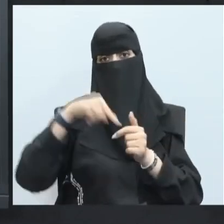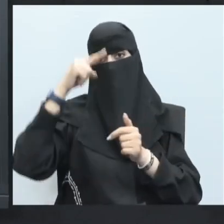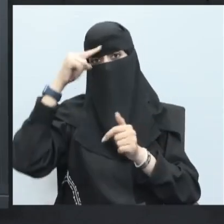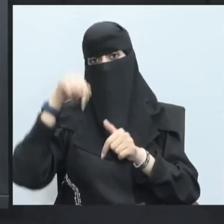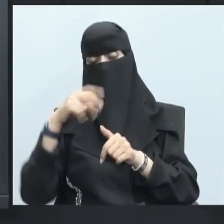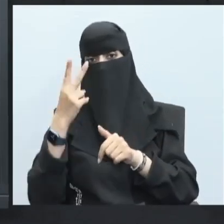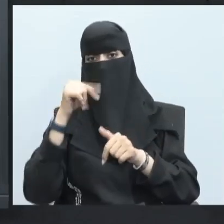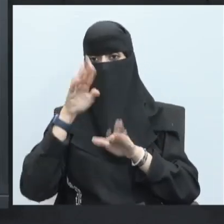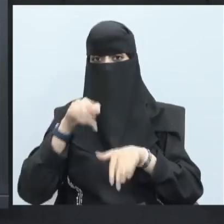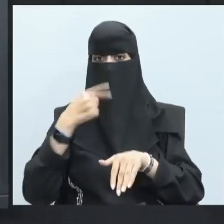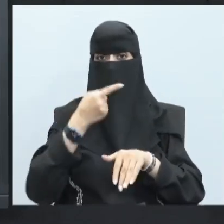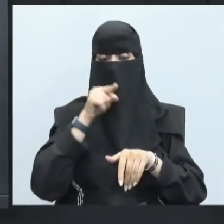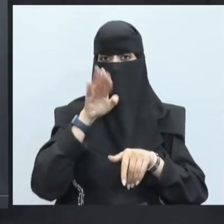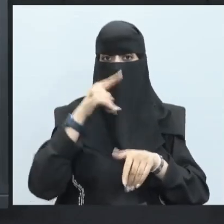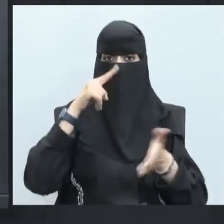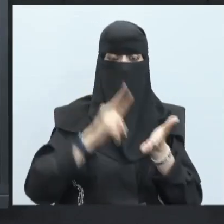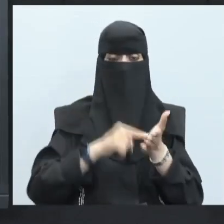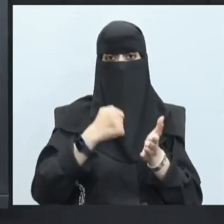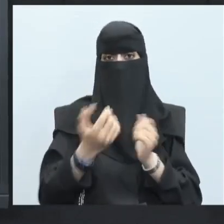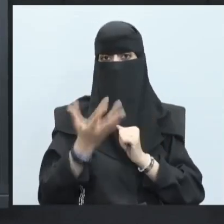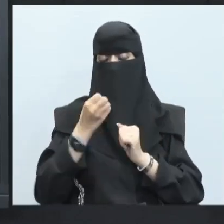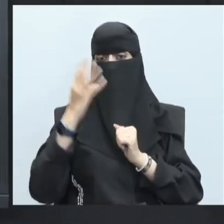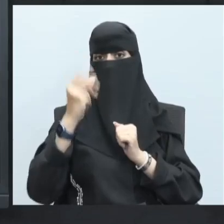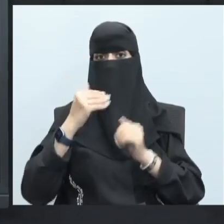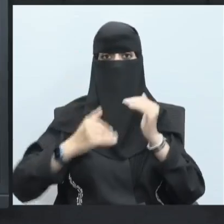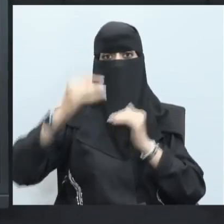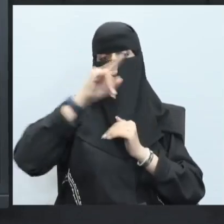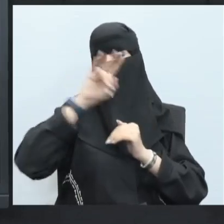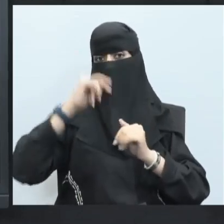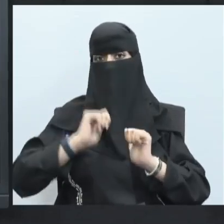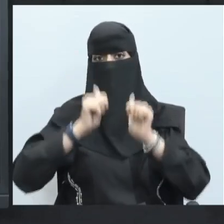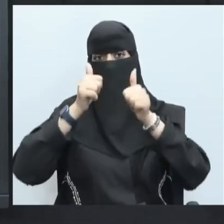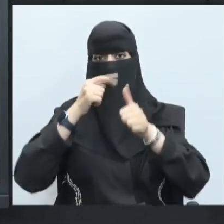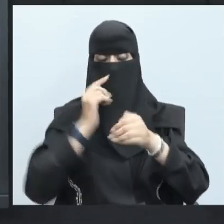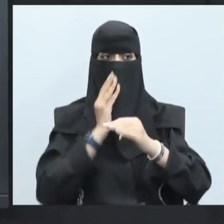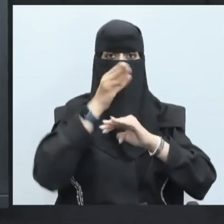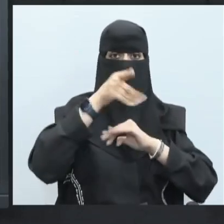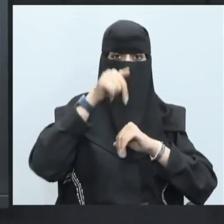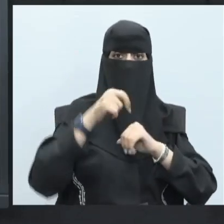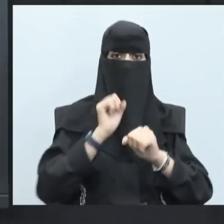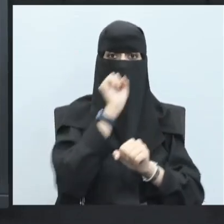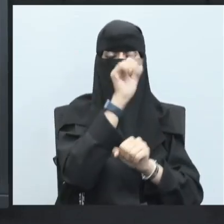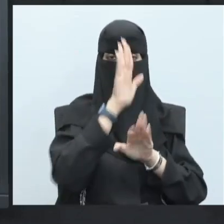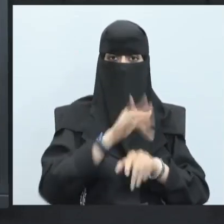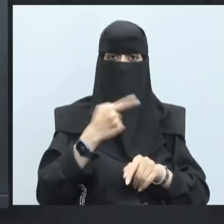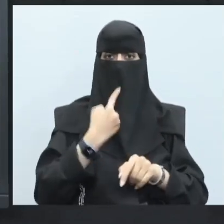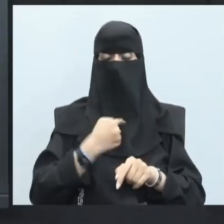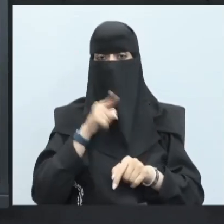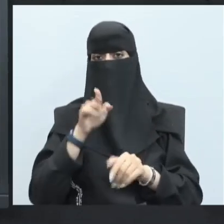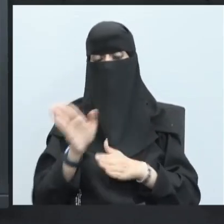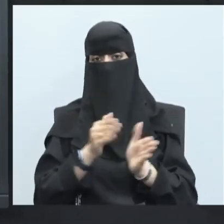الثاني الذي ذكرته لكم ان لم تحصل على درجات مرتفعه لن تستطيع دخول التخصص الذي